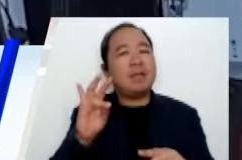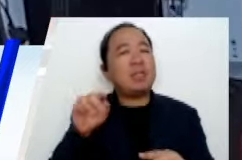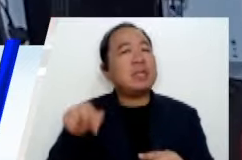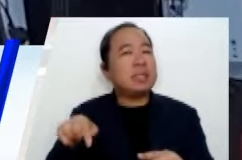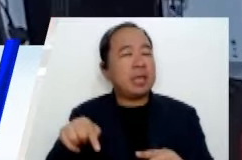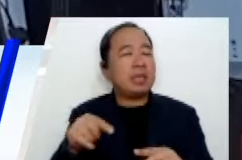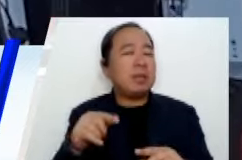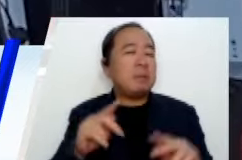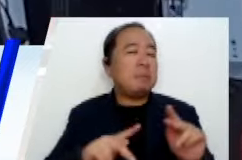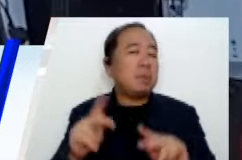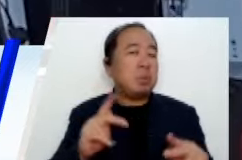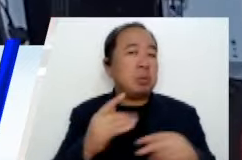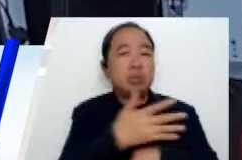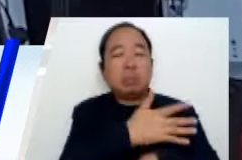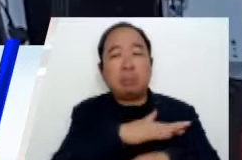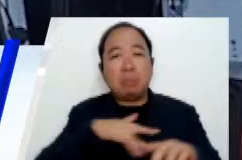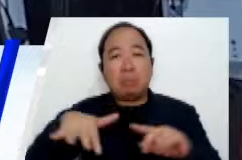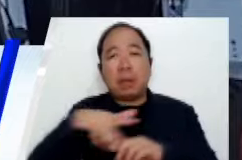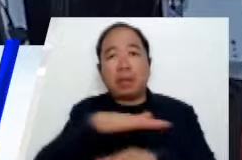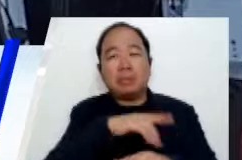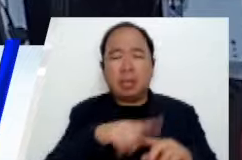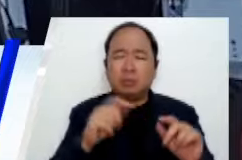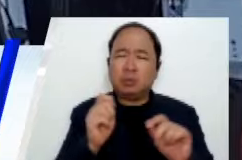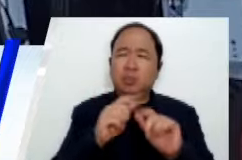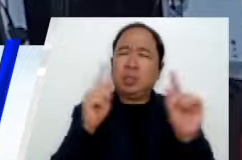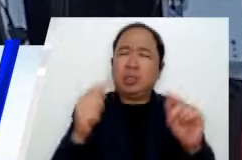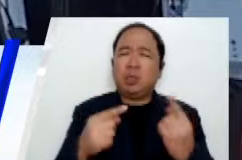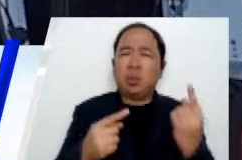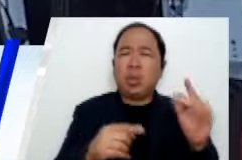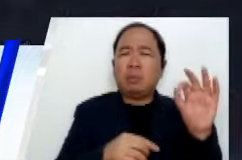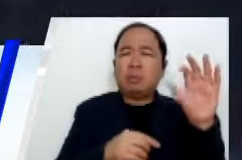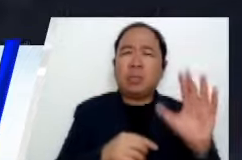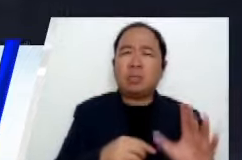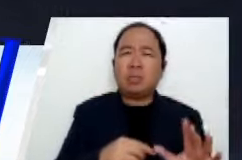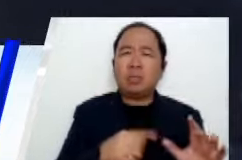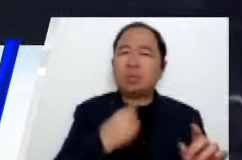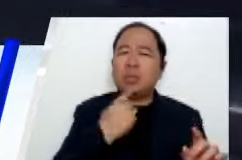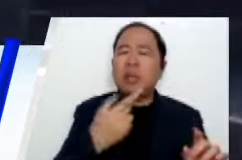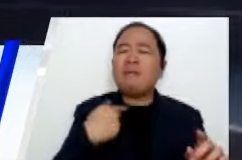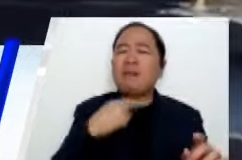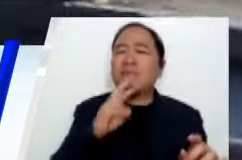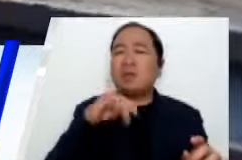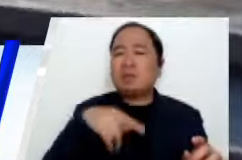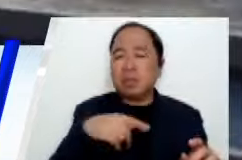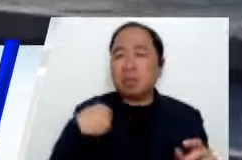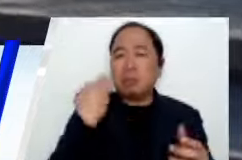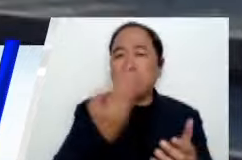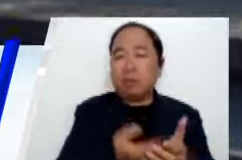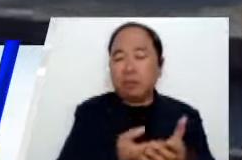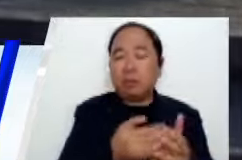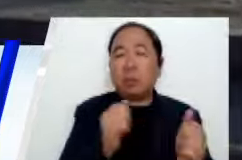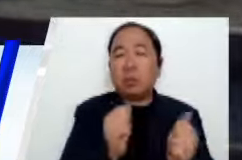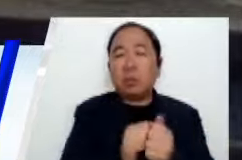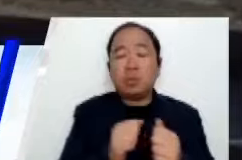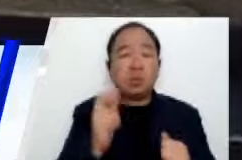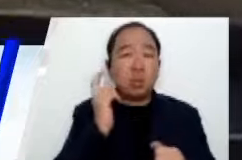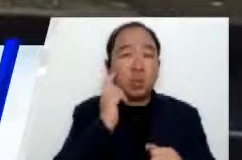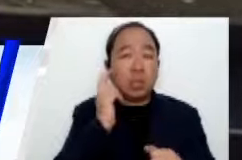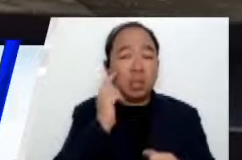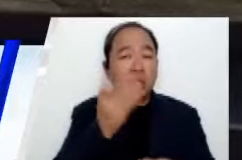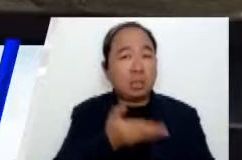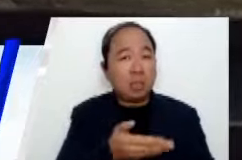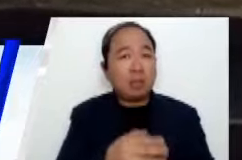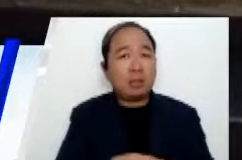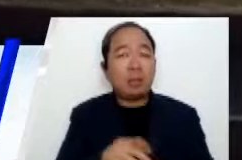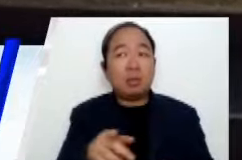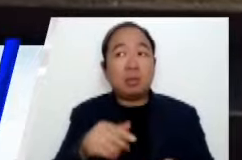nagulat daw siya nang sumulat ang isa pang pastor na may mga VIP na darating kabilang si Duterte. Sa sulat na natanggap